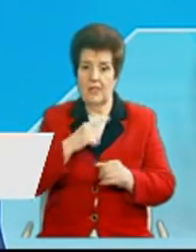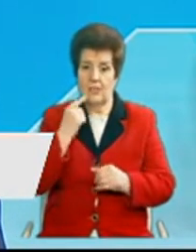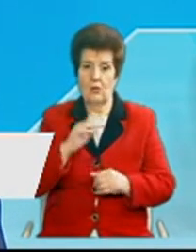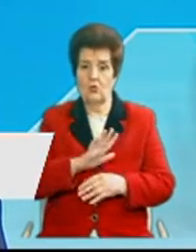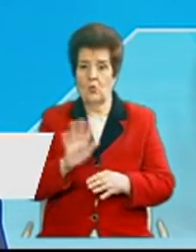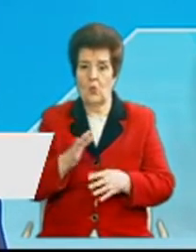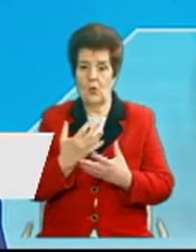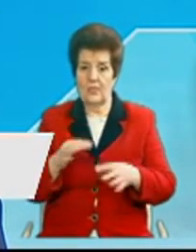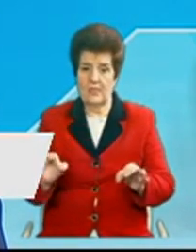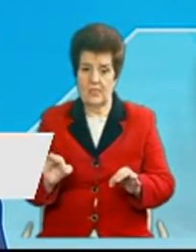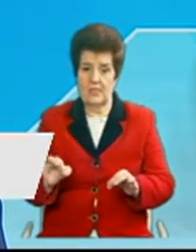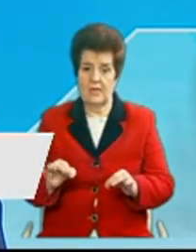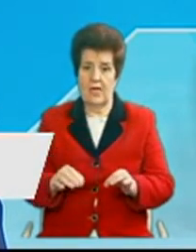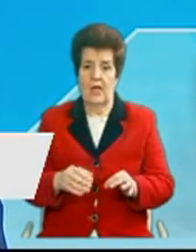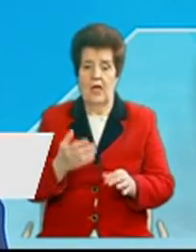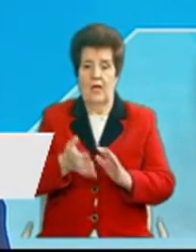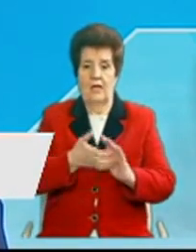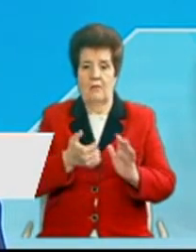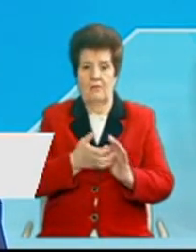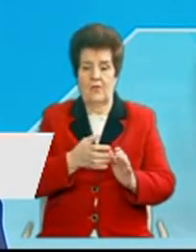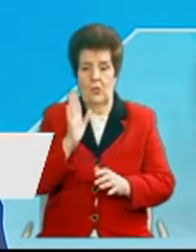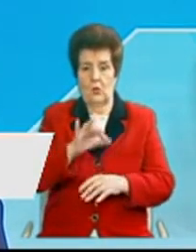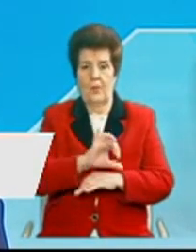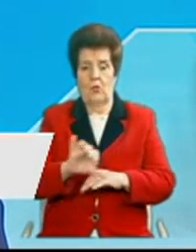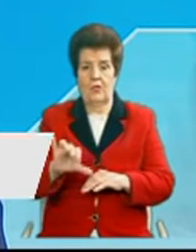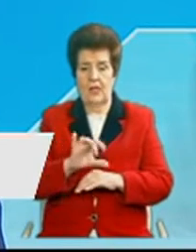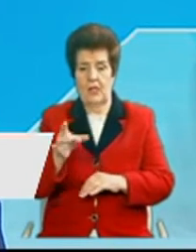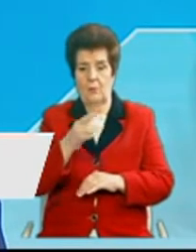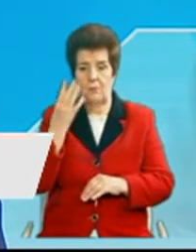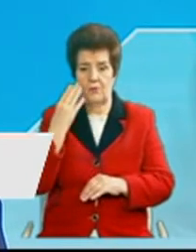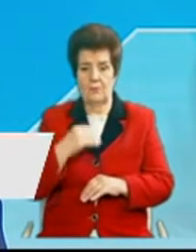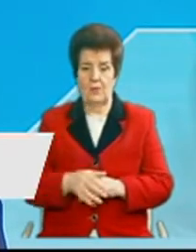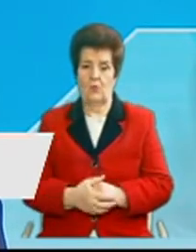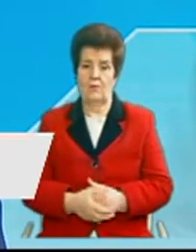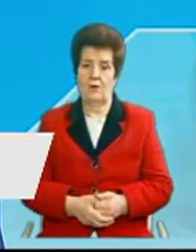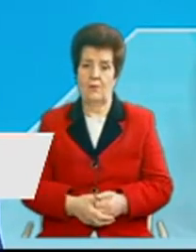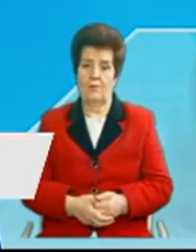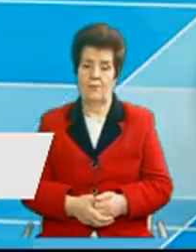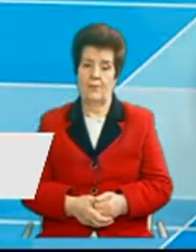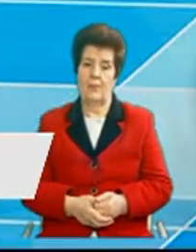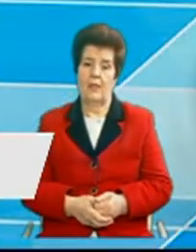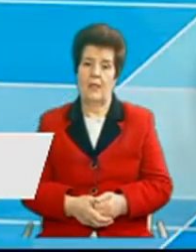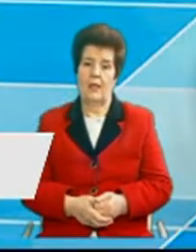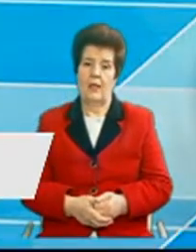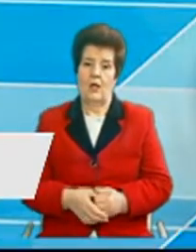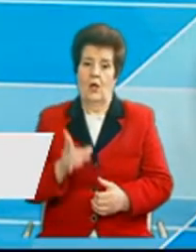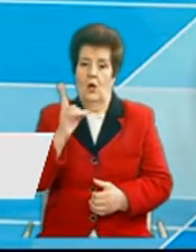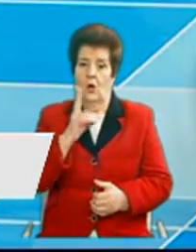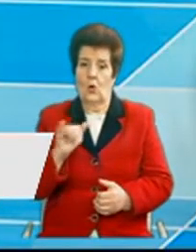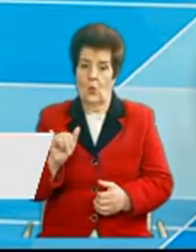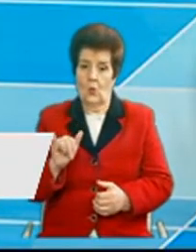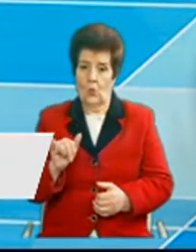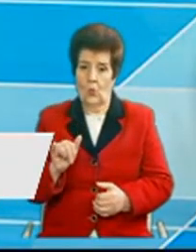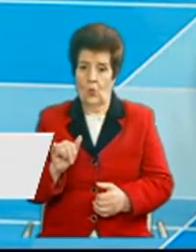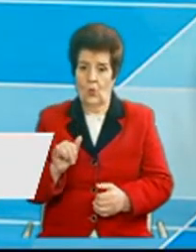deschise îndeajuns secții de votare după hotarele Republicii Moldova. Da, cu acestea